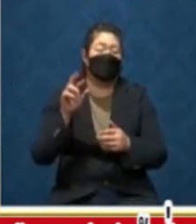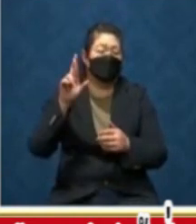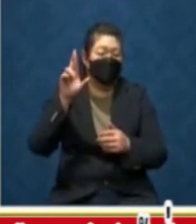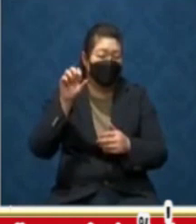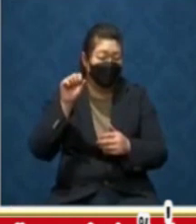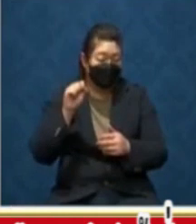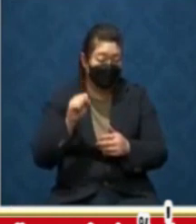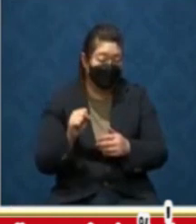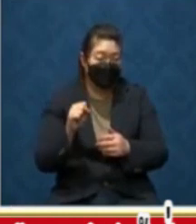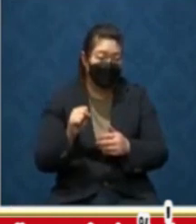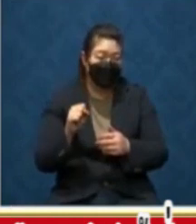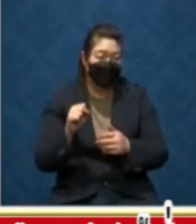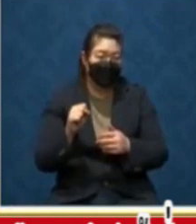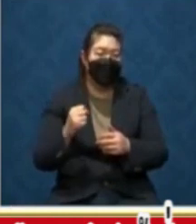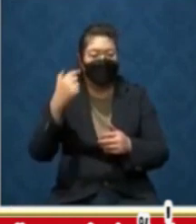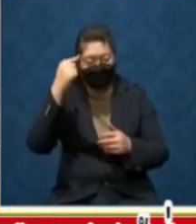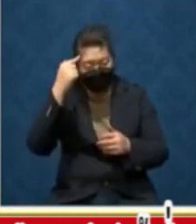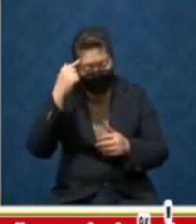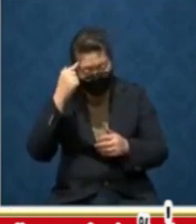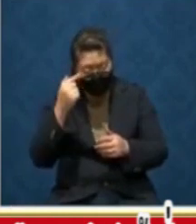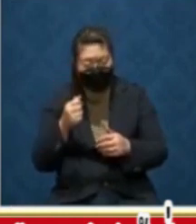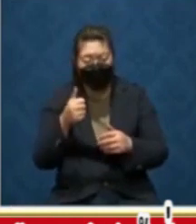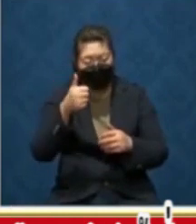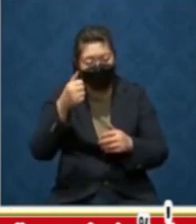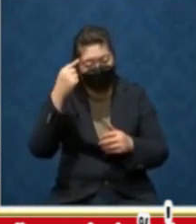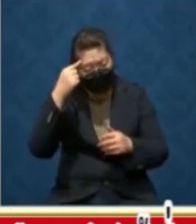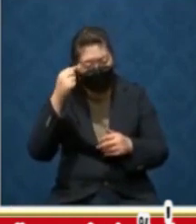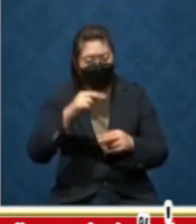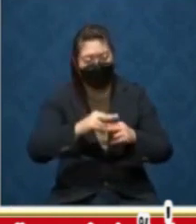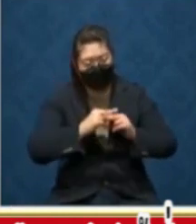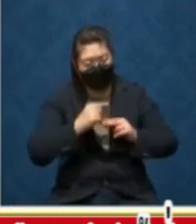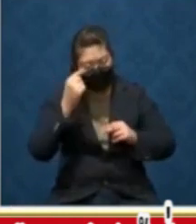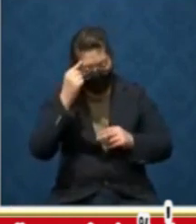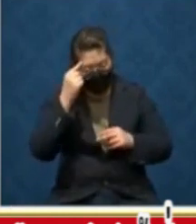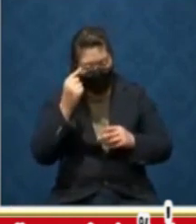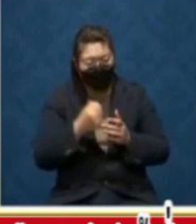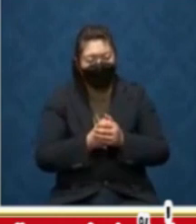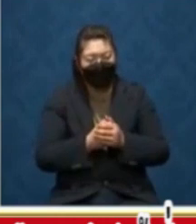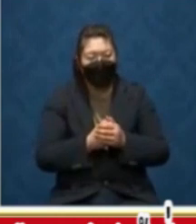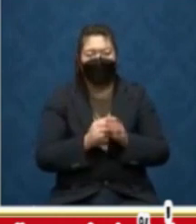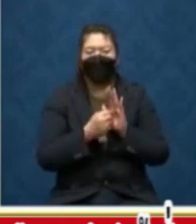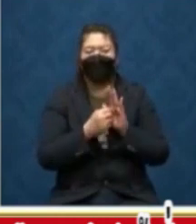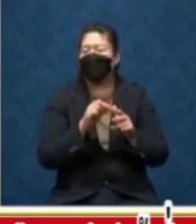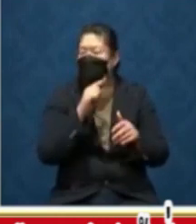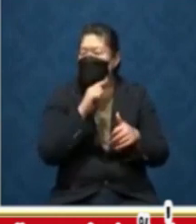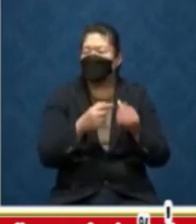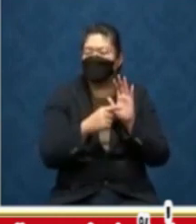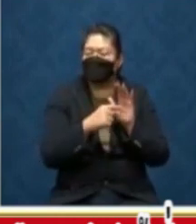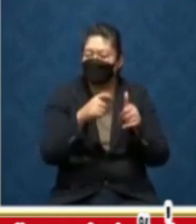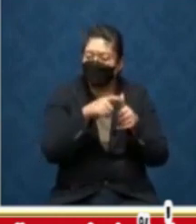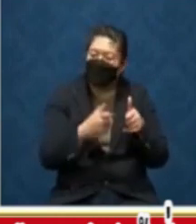ต้องขาดวุฒิภาวะไม่ใช่ว่าใครสักคนหนึ่งหรือใครเป็นคนเกเรแล้วมาอดข้าวประท้วง